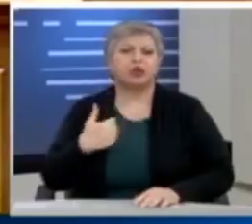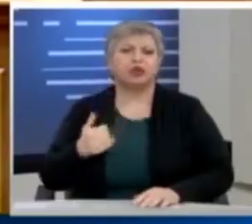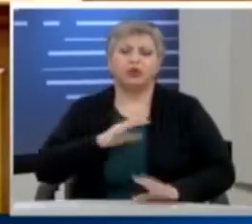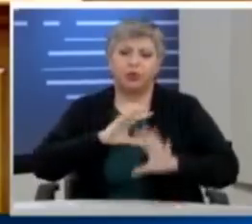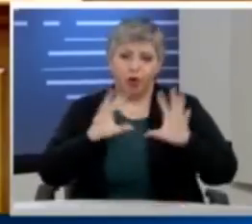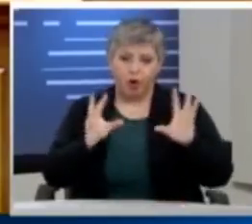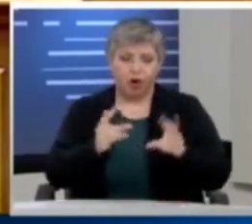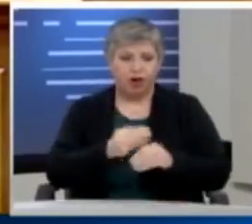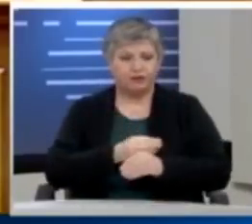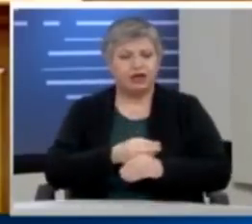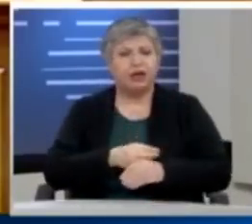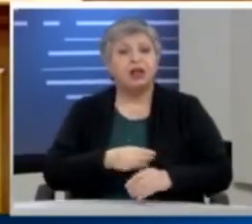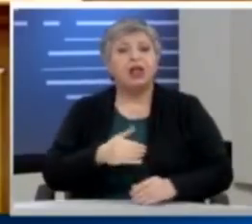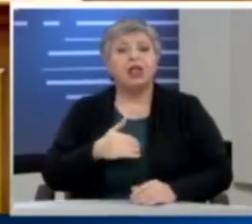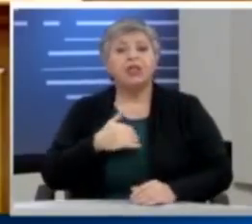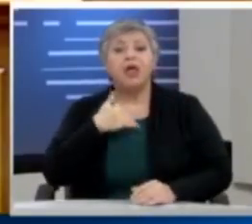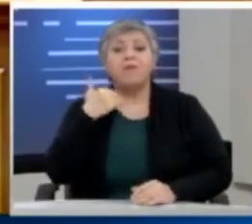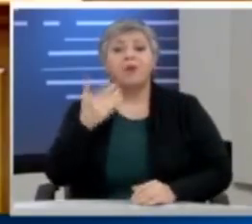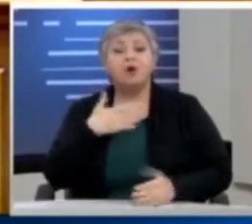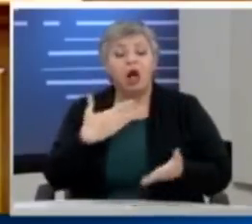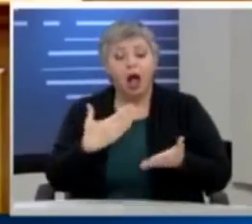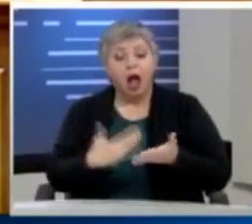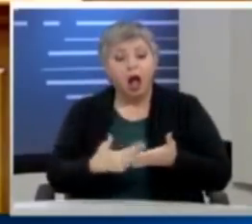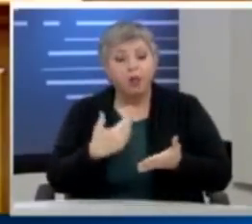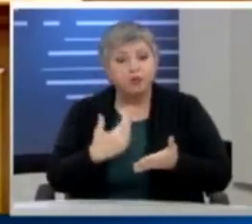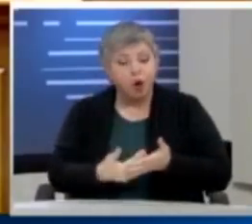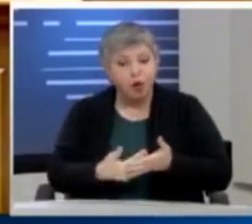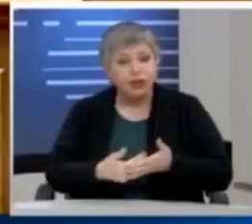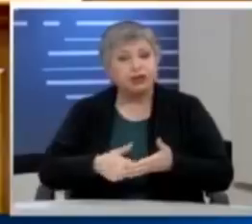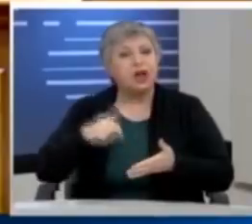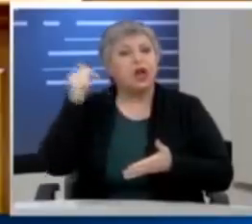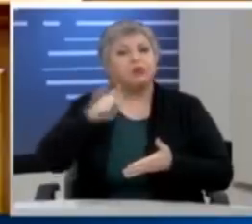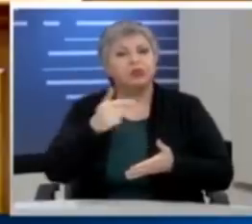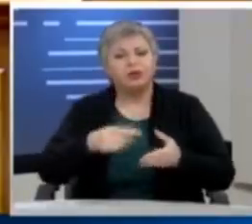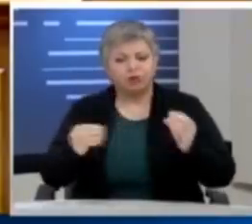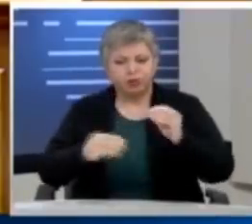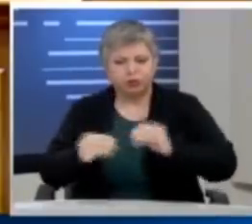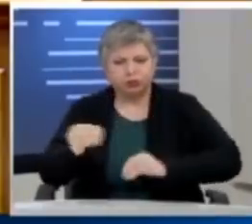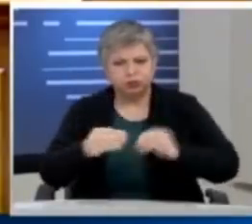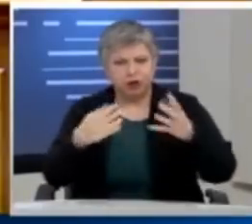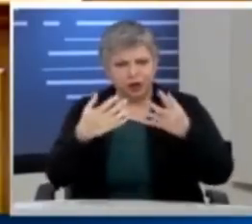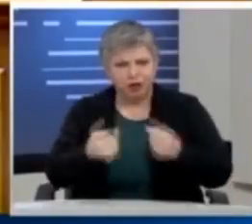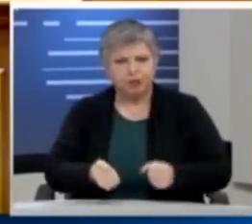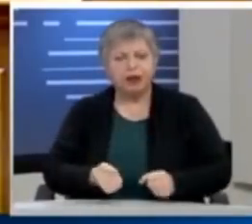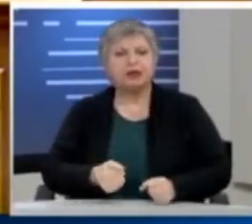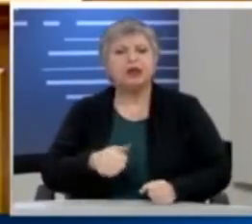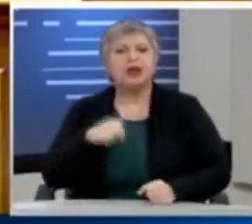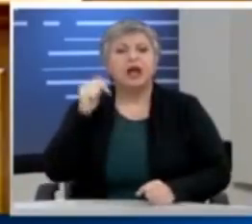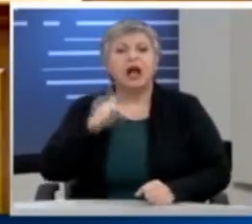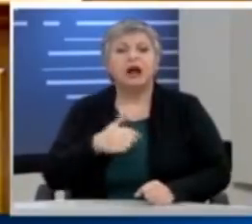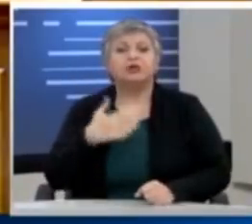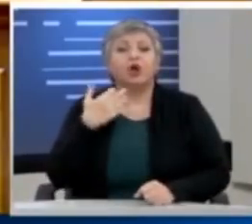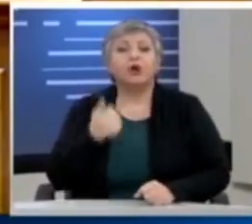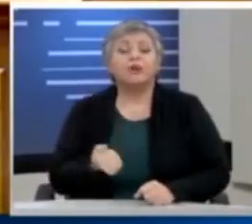στοιχείο δεν μπορεί να τεκμηριώσει πως μέσα σε αυτό το μοσαϊκό υπήρξε ή υπάρχει